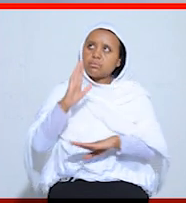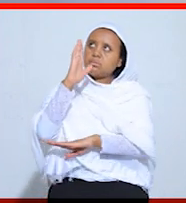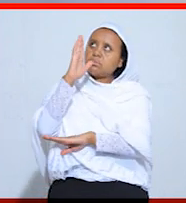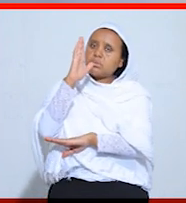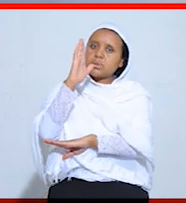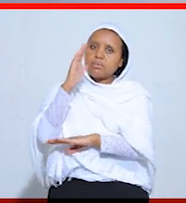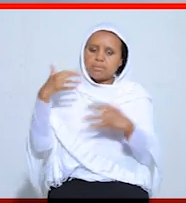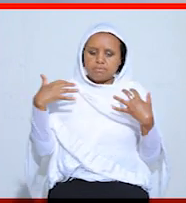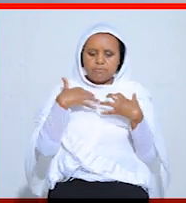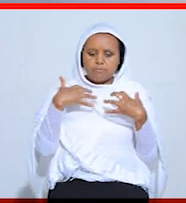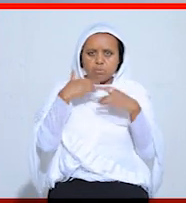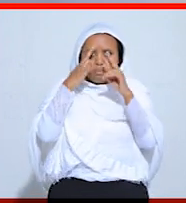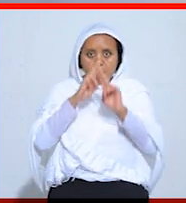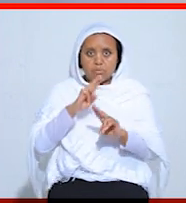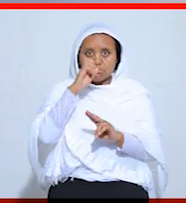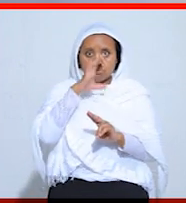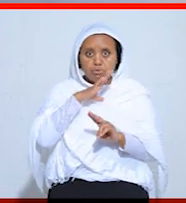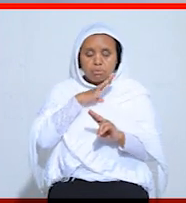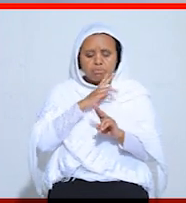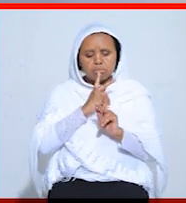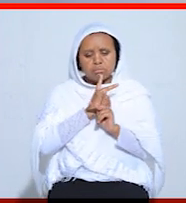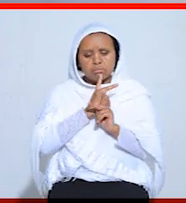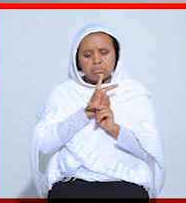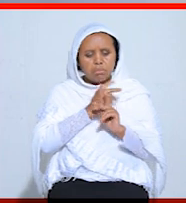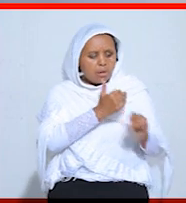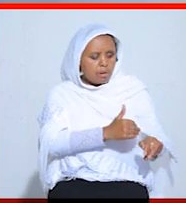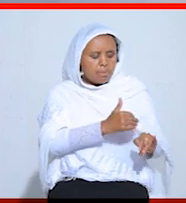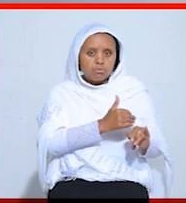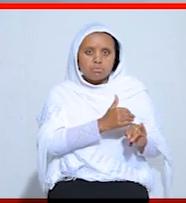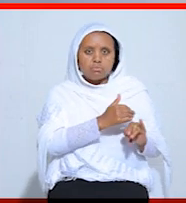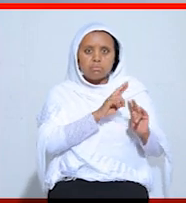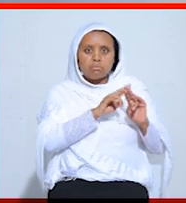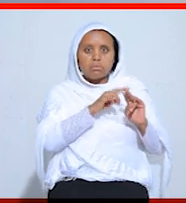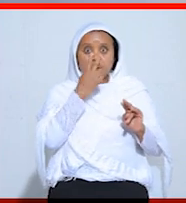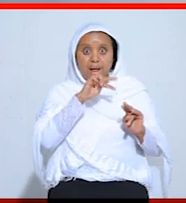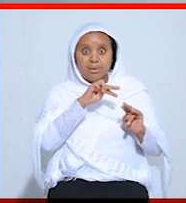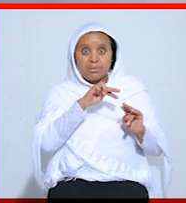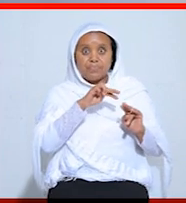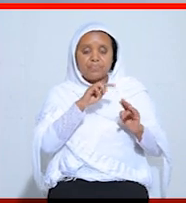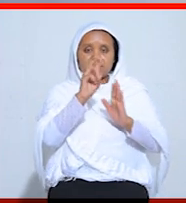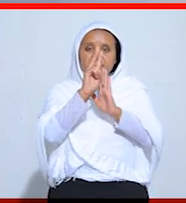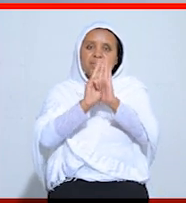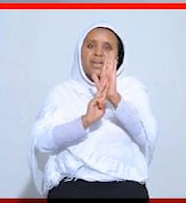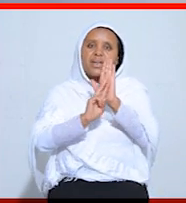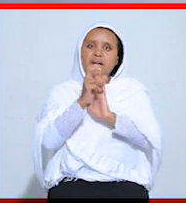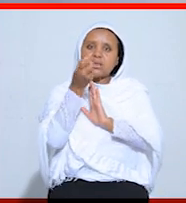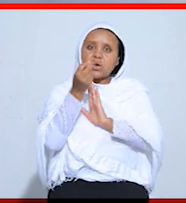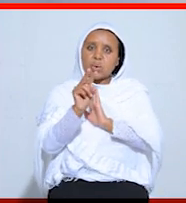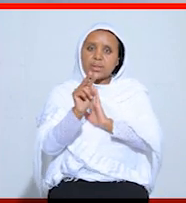እግዚአብሔርን የሚፈሩ የሚያከብሩ ሰዎችን ሲጠብቁ በአጠገባቸው ሲከትሙ እናያለን። የሰኔ